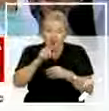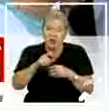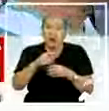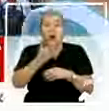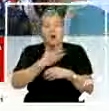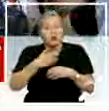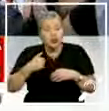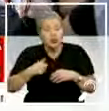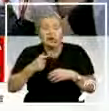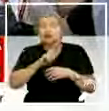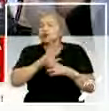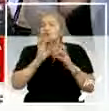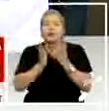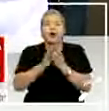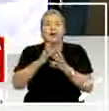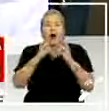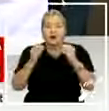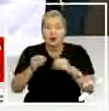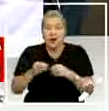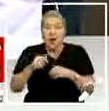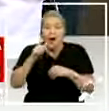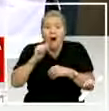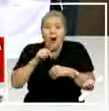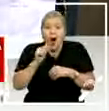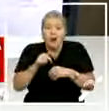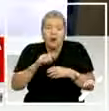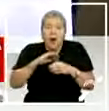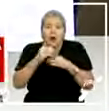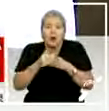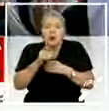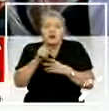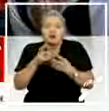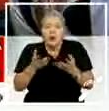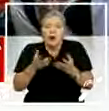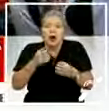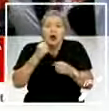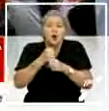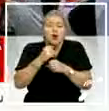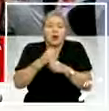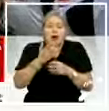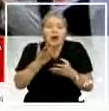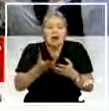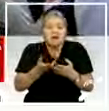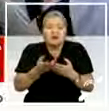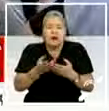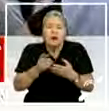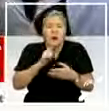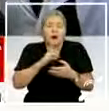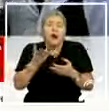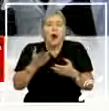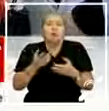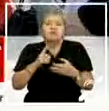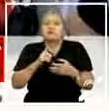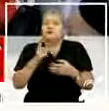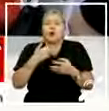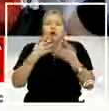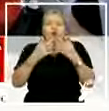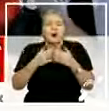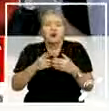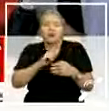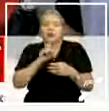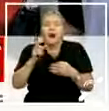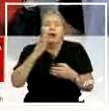nivel național. În țară, în momentul de față, colegii de-ai noștri lucrează la și personal, sunt la jumătate în momentul actual. Dorim